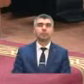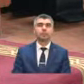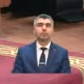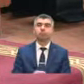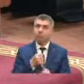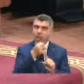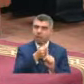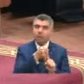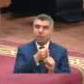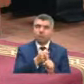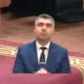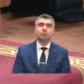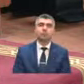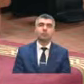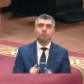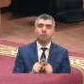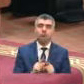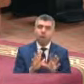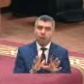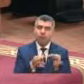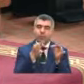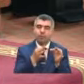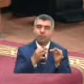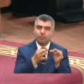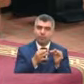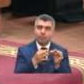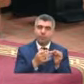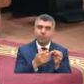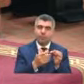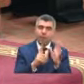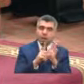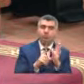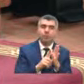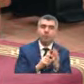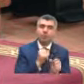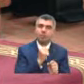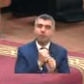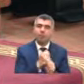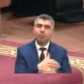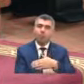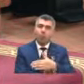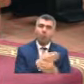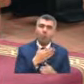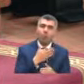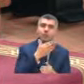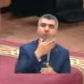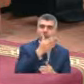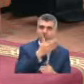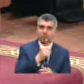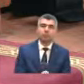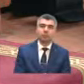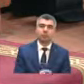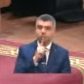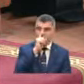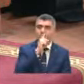العمل انها تلقى الاطار الملائم للعمل ديال اعوان السلطه فيما يخص المستقبل. والله ان شاء الله كيف قلت